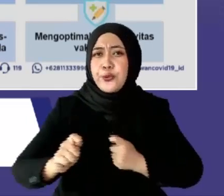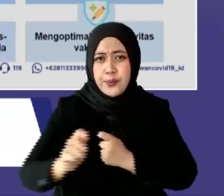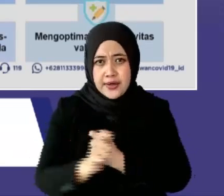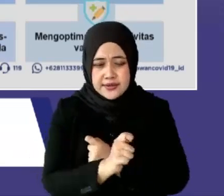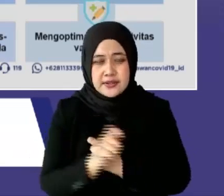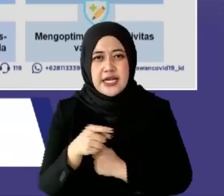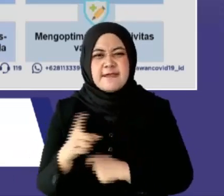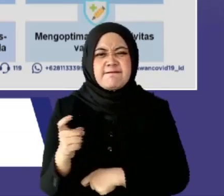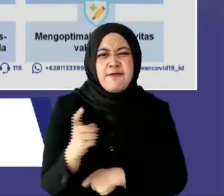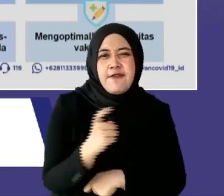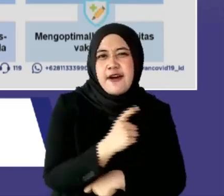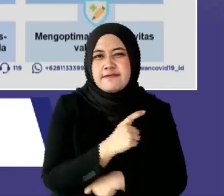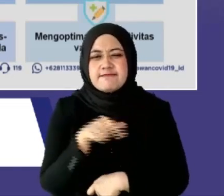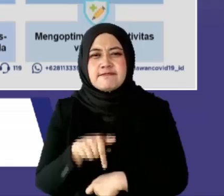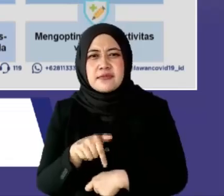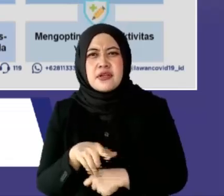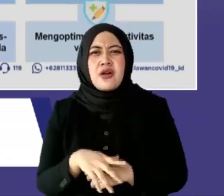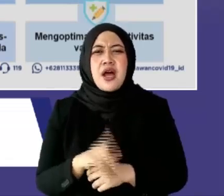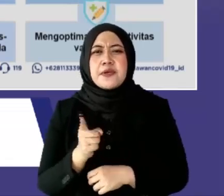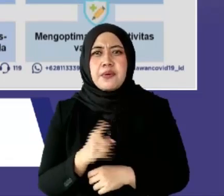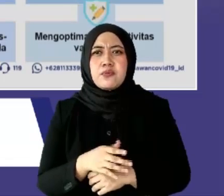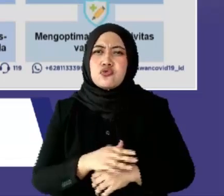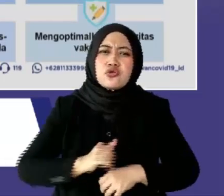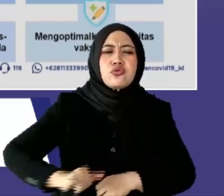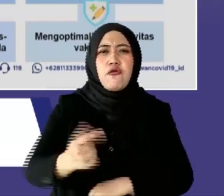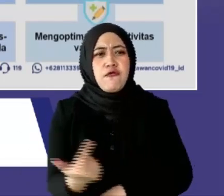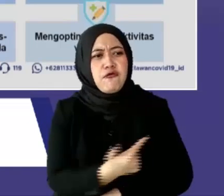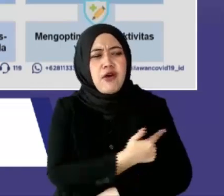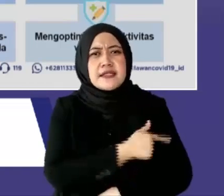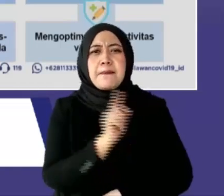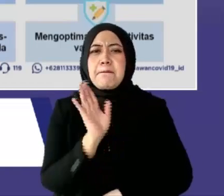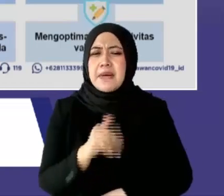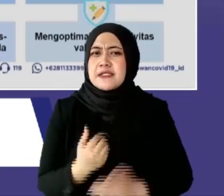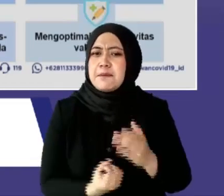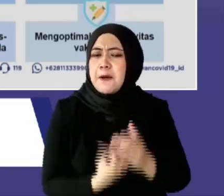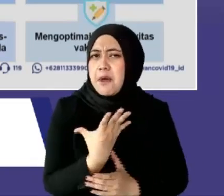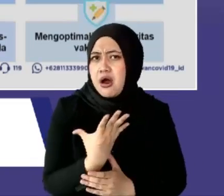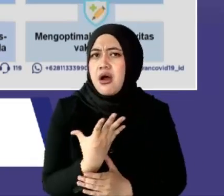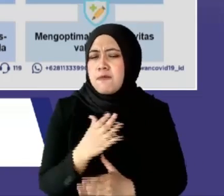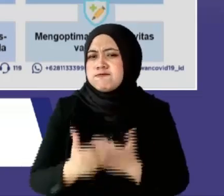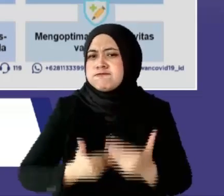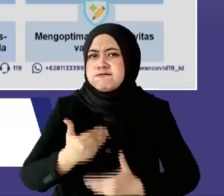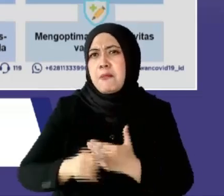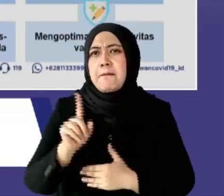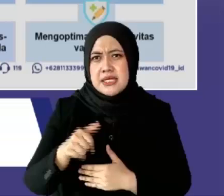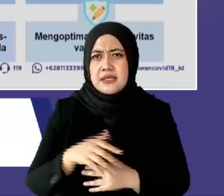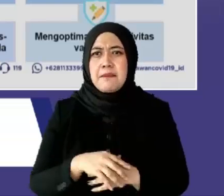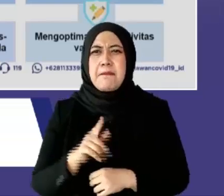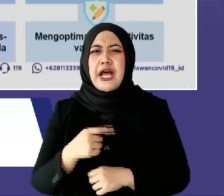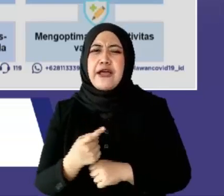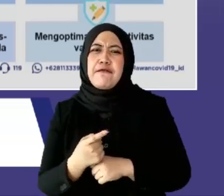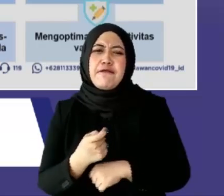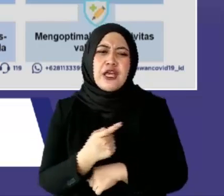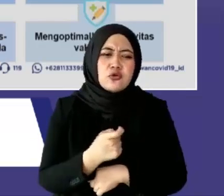efikasi beberapa jenis vaksin terjadi karena seluruh vaksin yang dikembangkan dan digunakan saat ini masih menggunakan virus